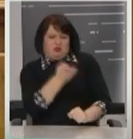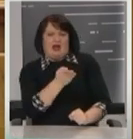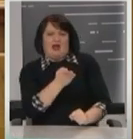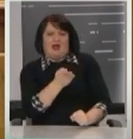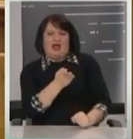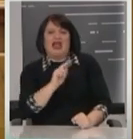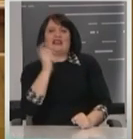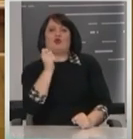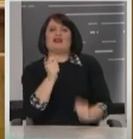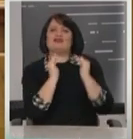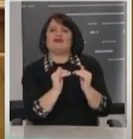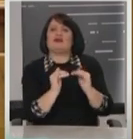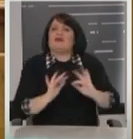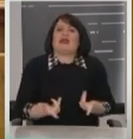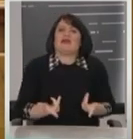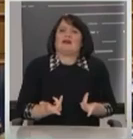την αντιπολίτευση?